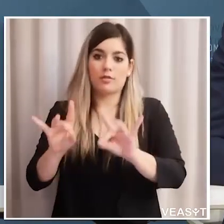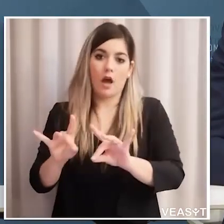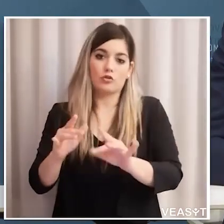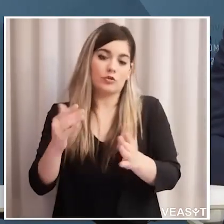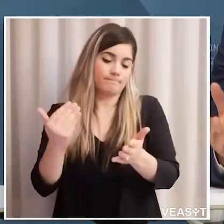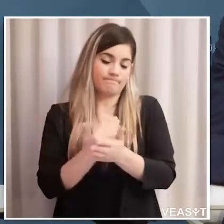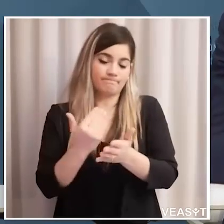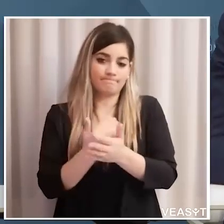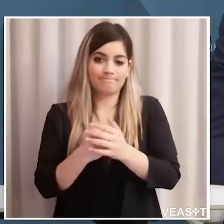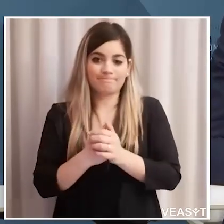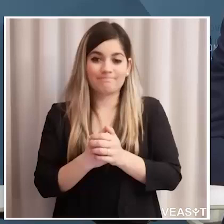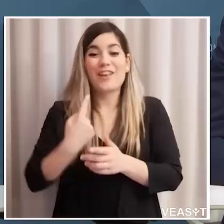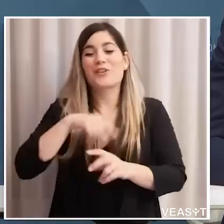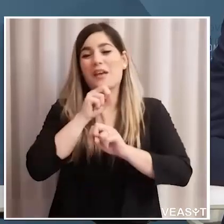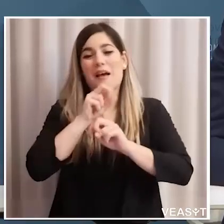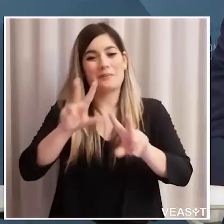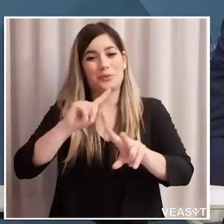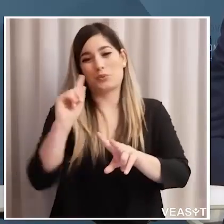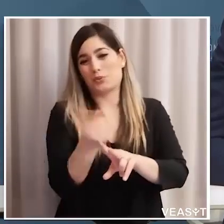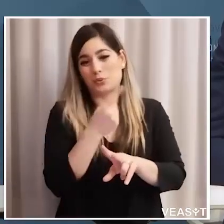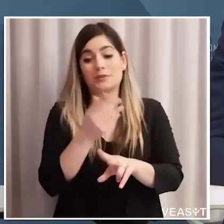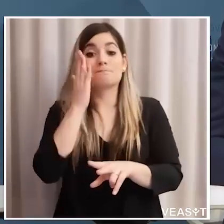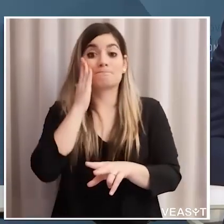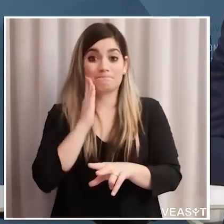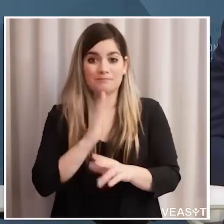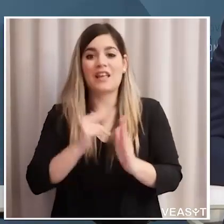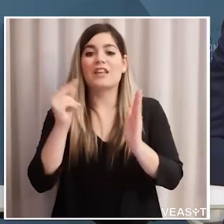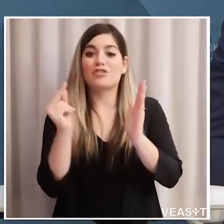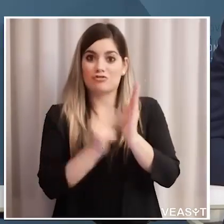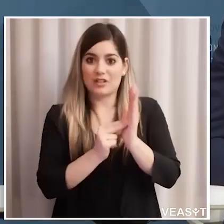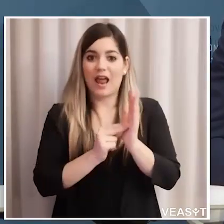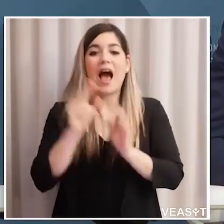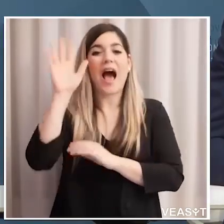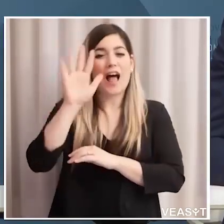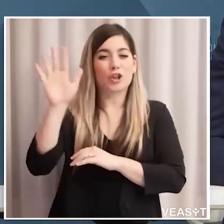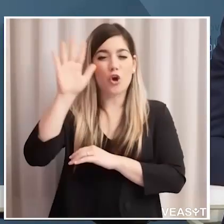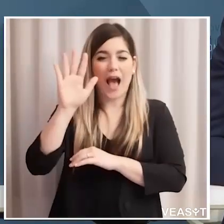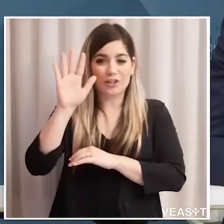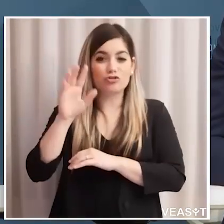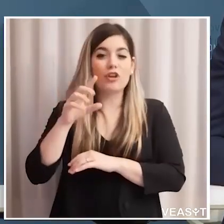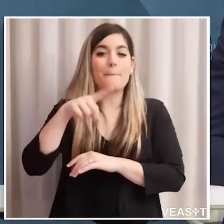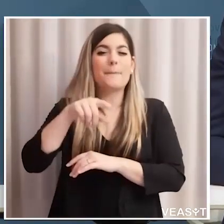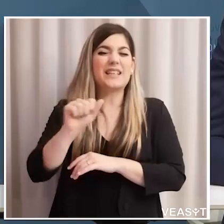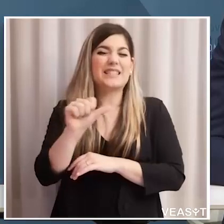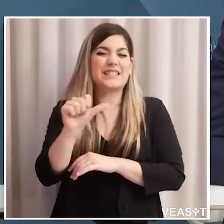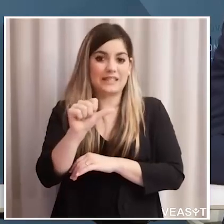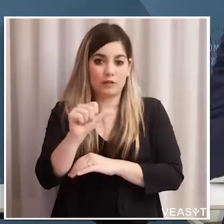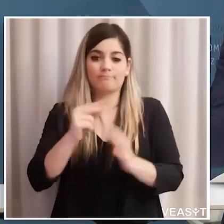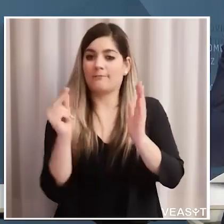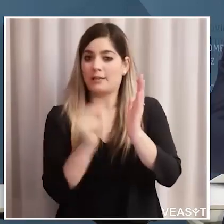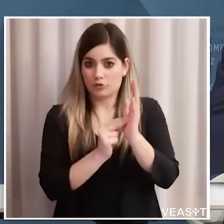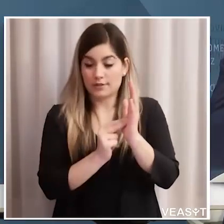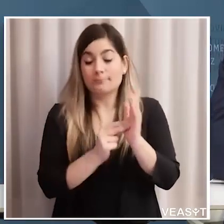Faccio un appello e facciamo tutti un appello, che è quello di registrarsi al Sud Tirol Pass, all'Alto Adige Pass, per